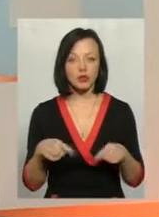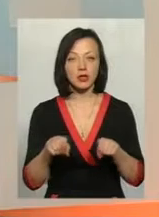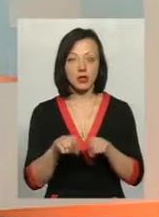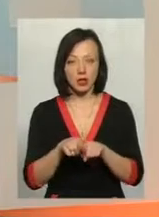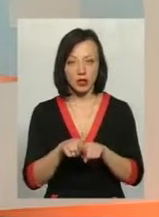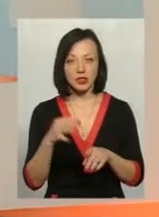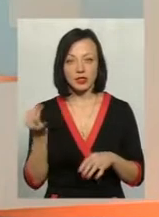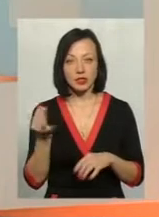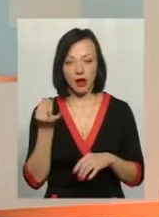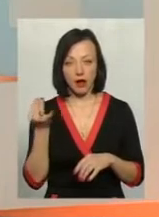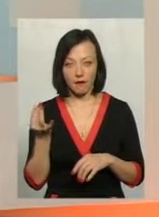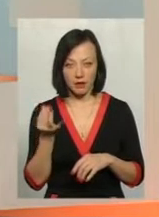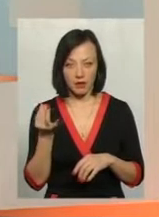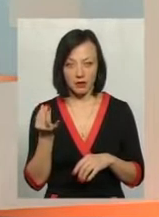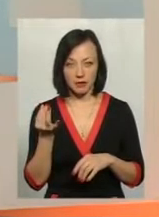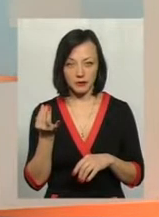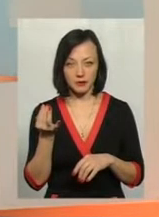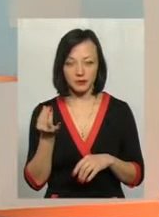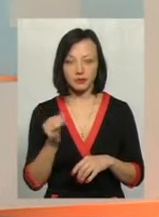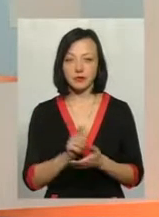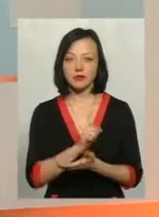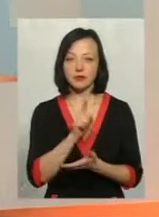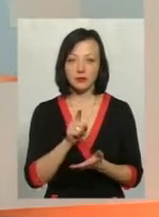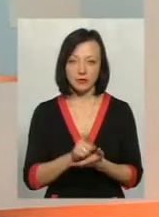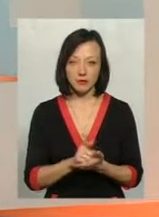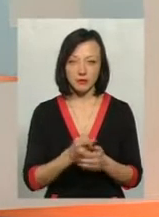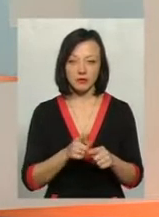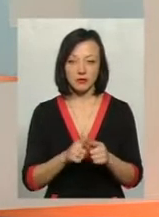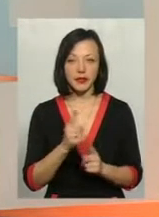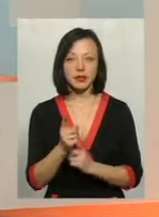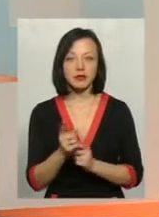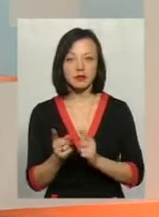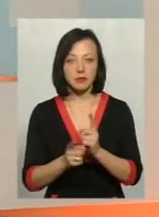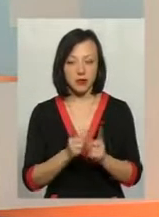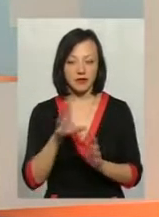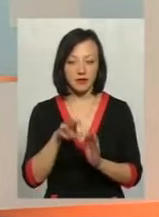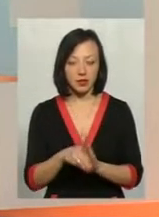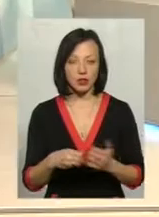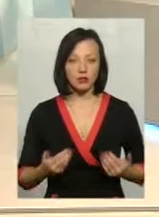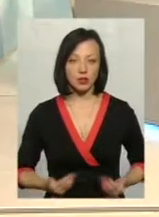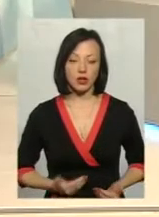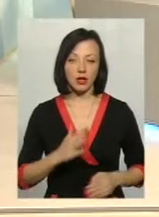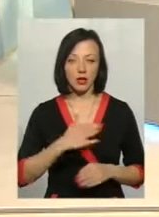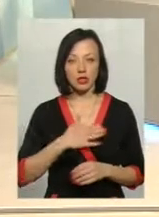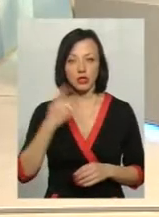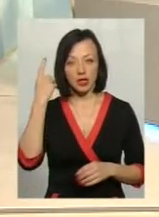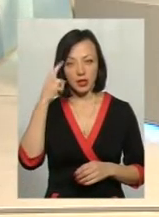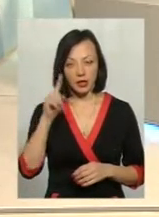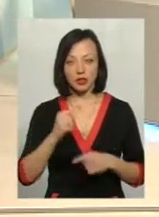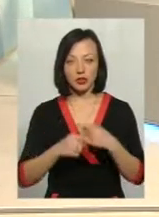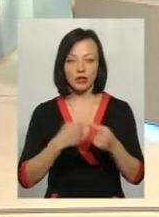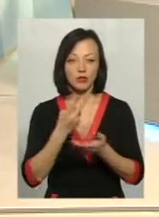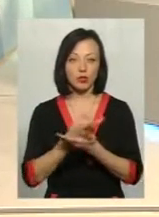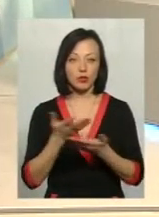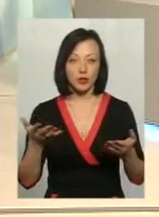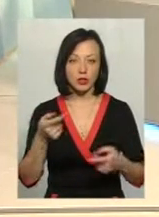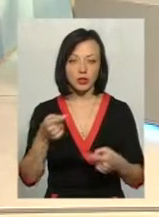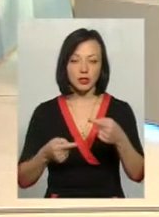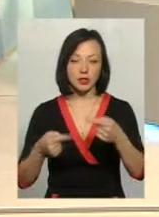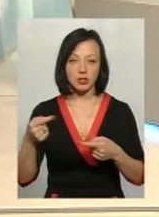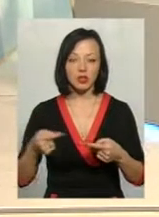безпосередньо зацікавлені. Крім того, вони зобов'язані ці зміни втілювати в життя. І, власне, наша ідея в тому, що через публічний дискурс,